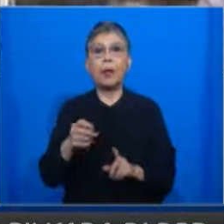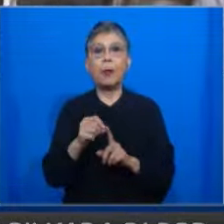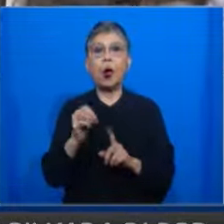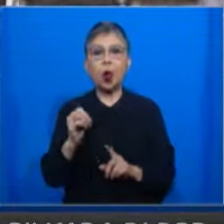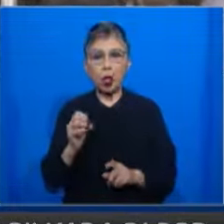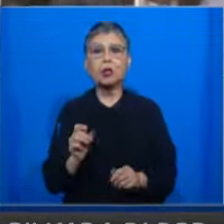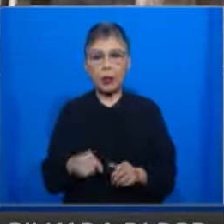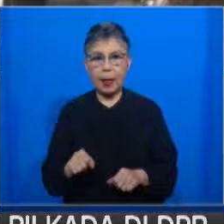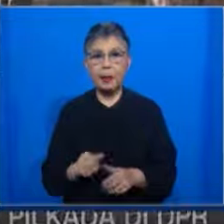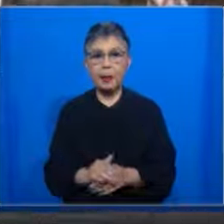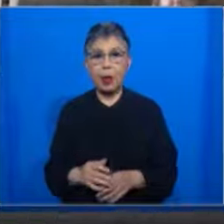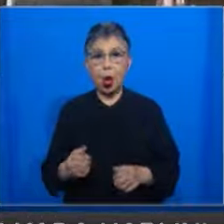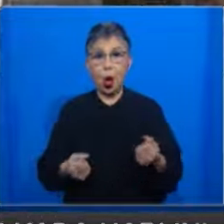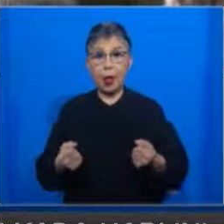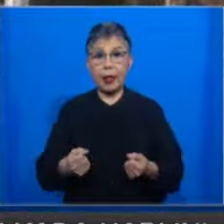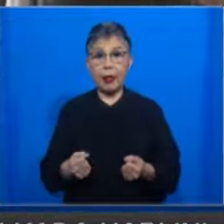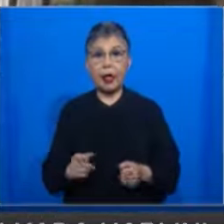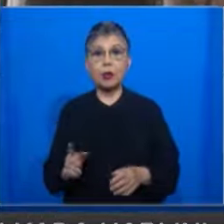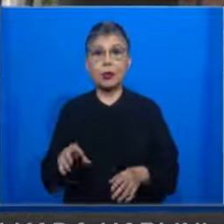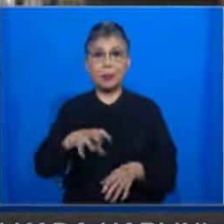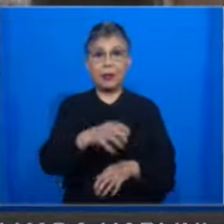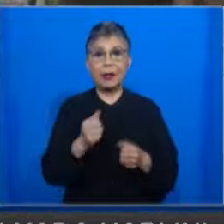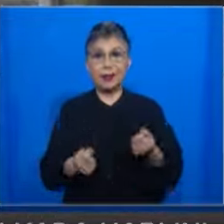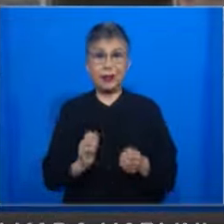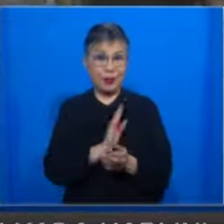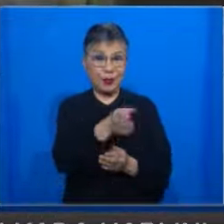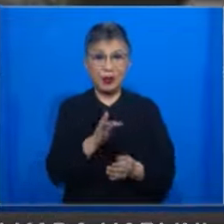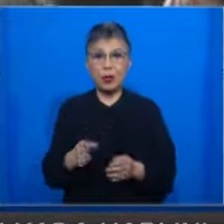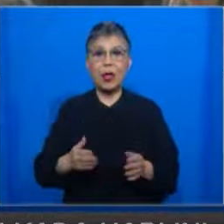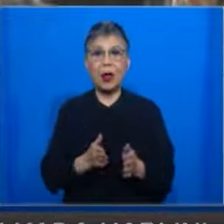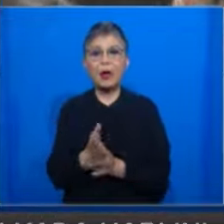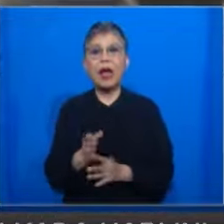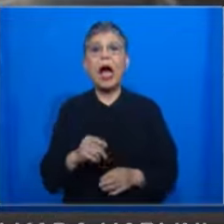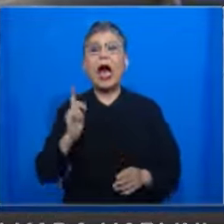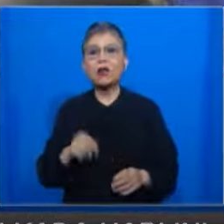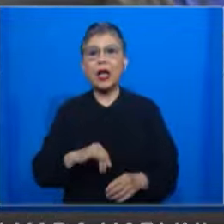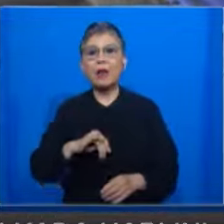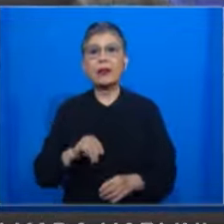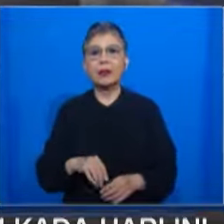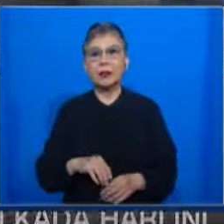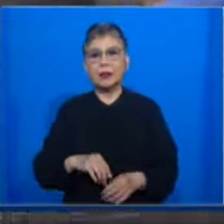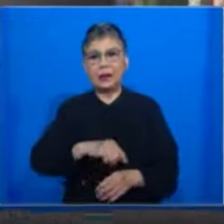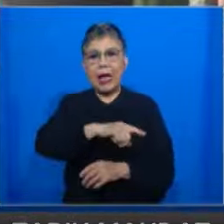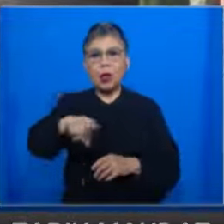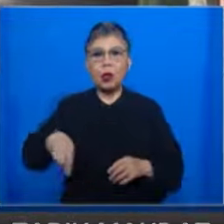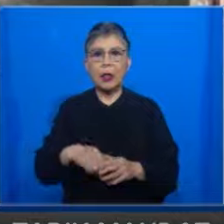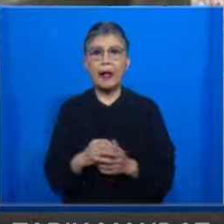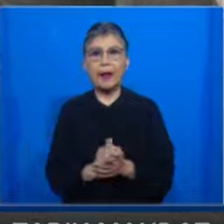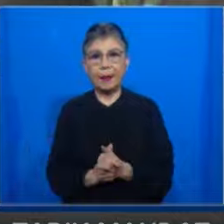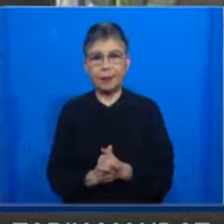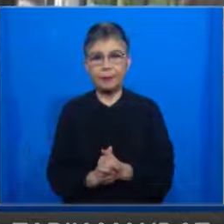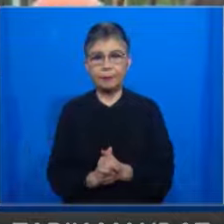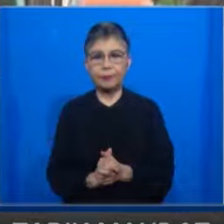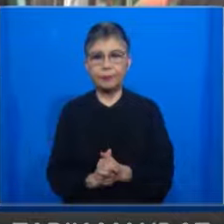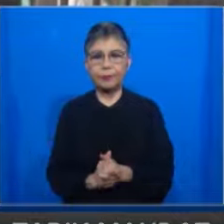sehingga masyarakat yang memiliki kepentingan di sejumlah daerah yang harus melewati kawasan ini mencari alternatif lain. Nah, nanti kita akan kembali update